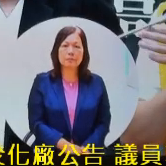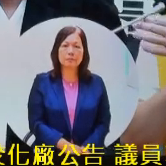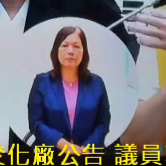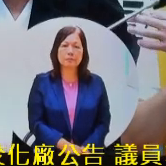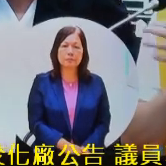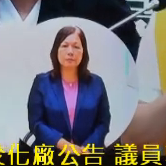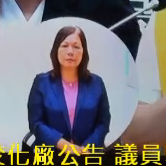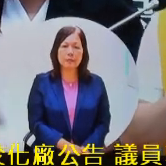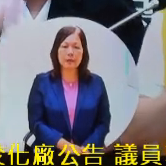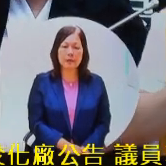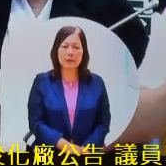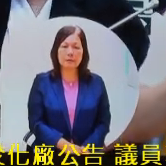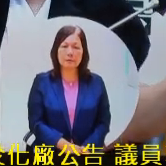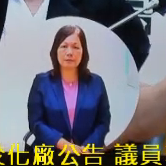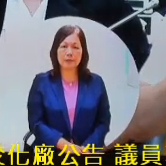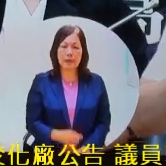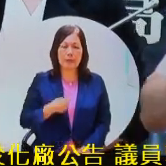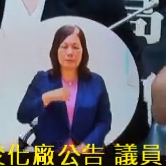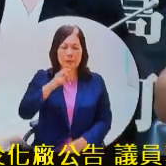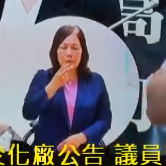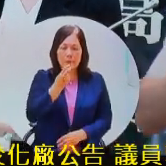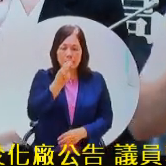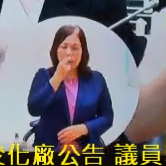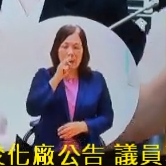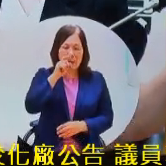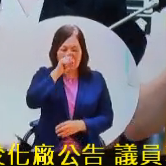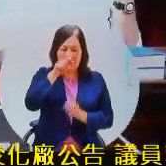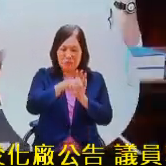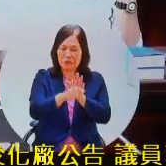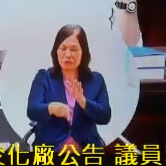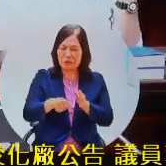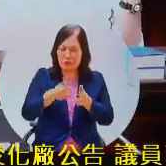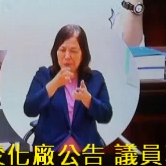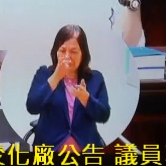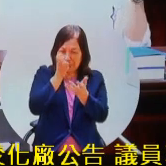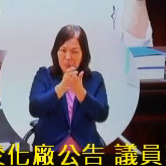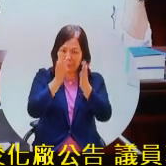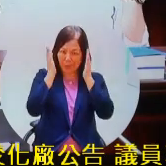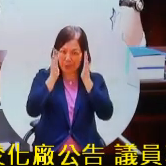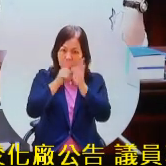康。 因为空屋出重权这件事情，我们实际上